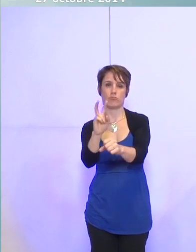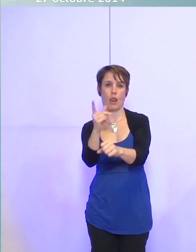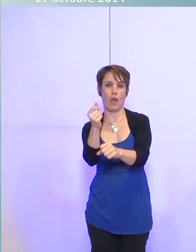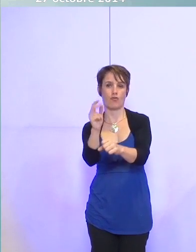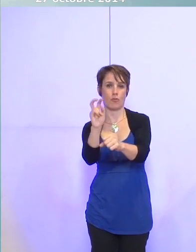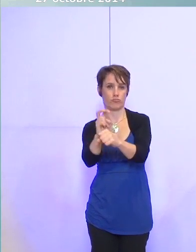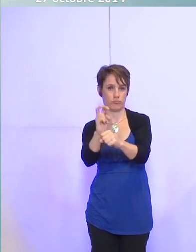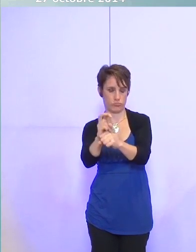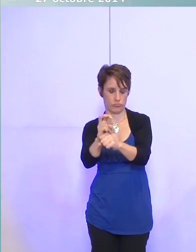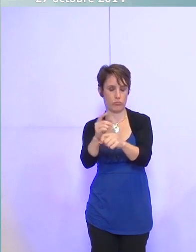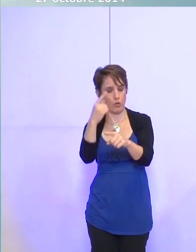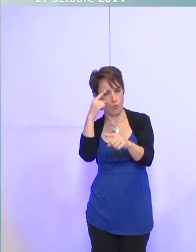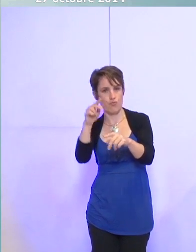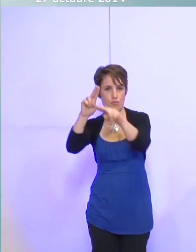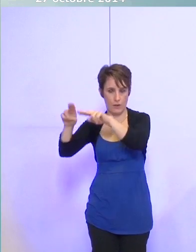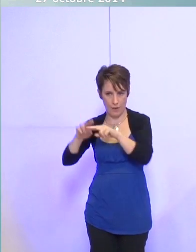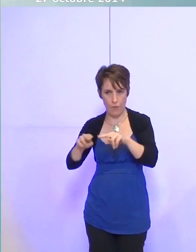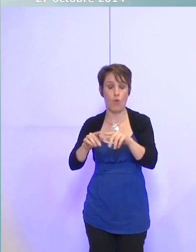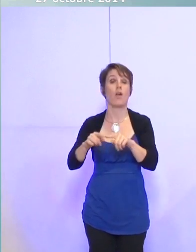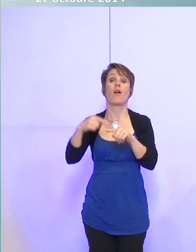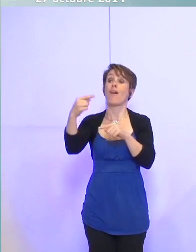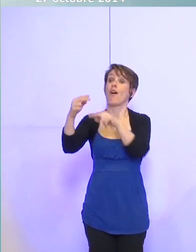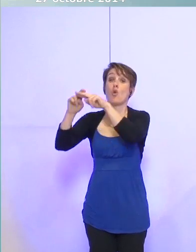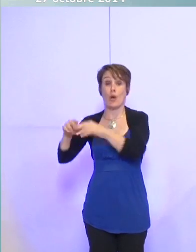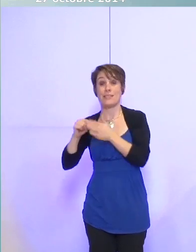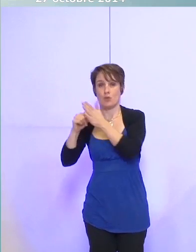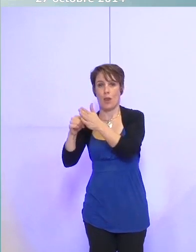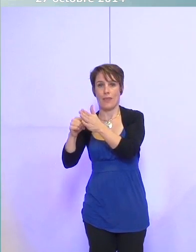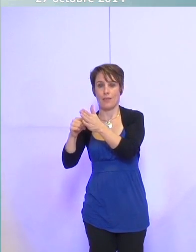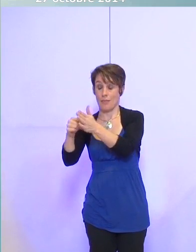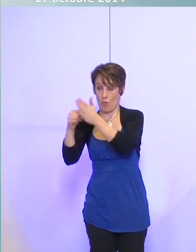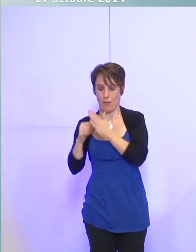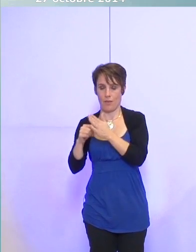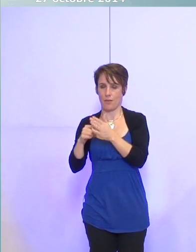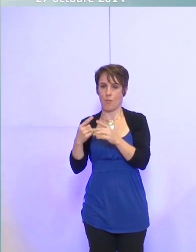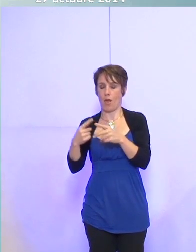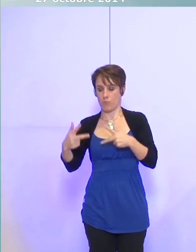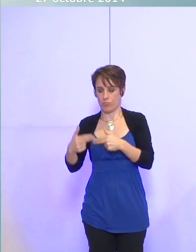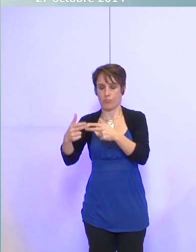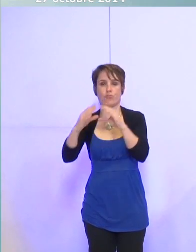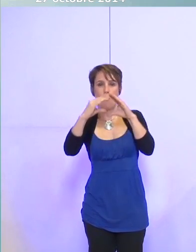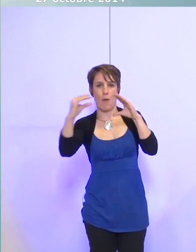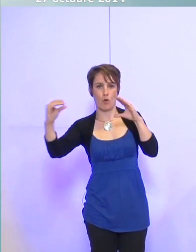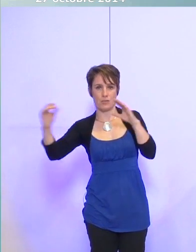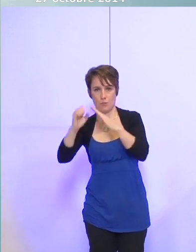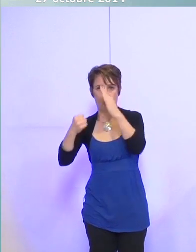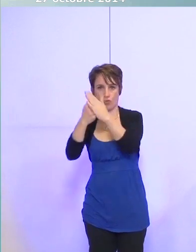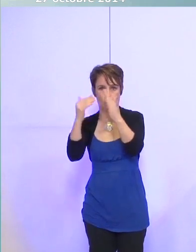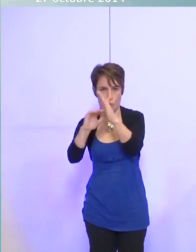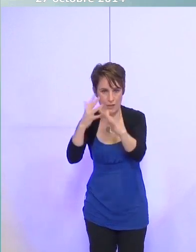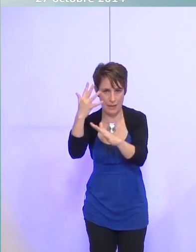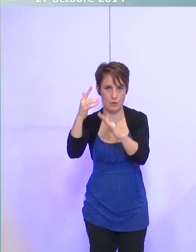dette restante à partir de 2015 et sur une période de 10 ans, l'annulation des flux financiers sur 2014